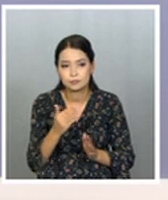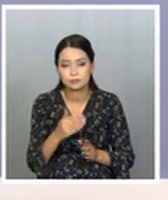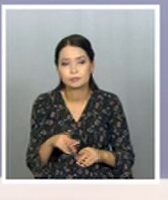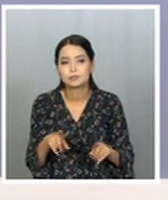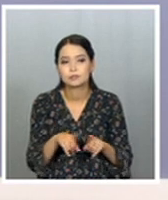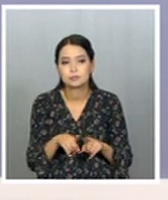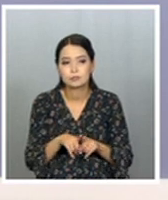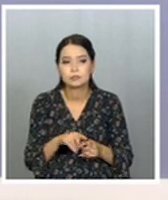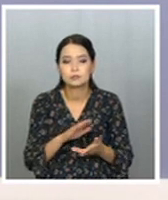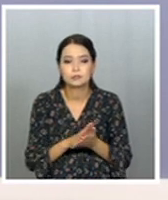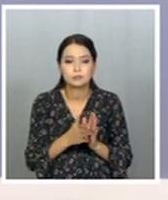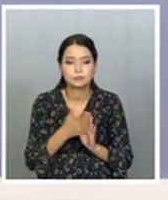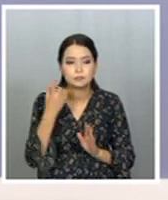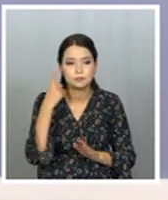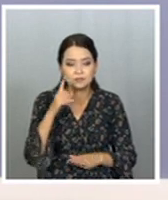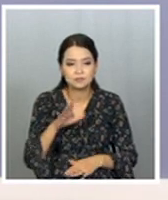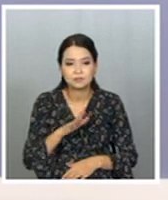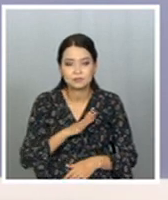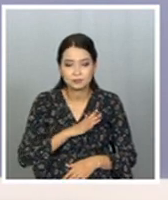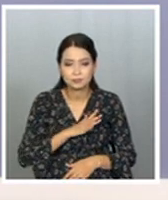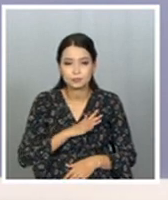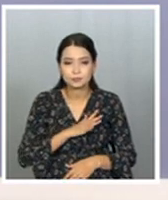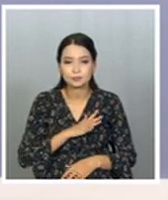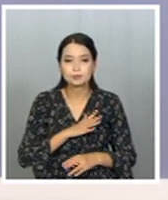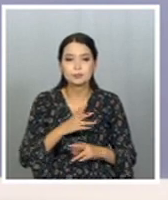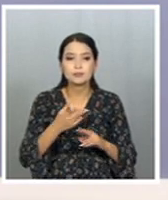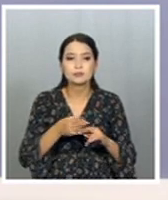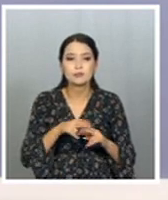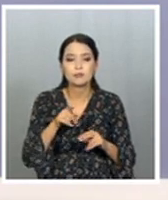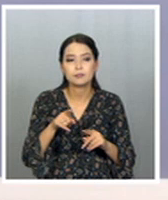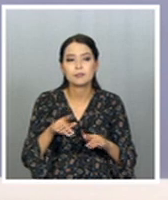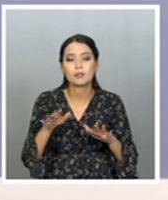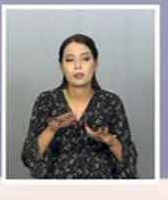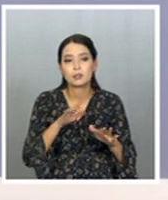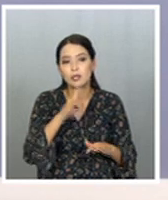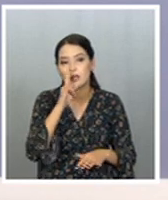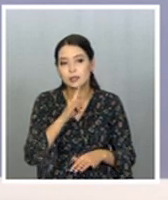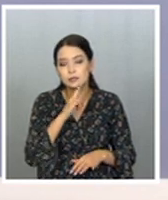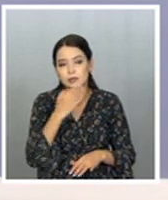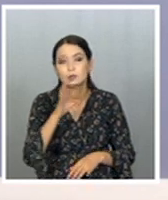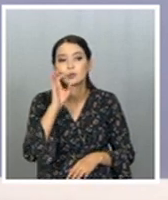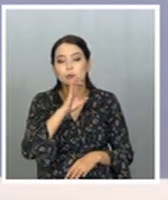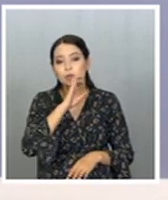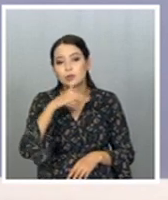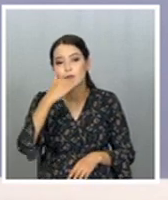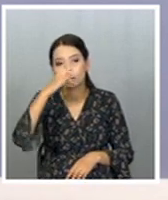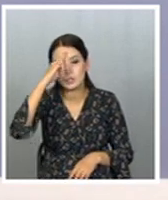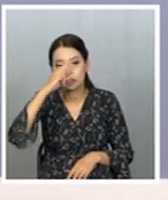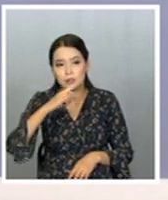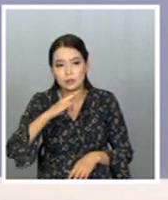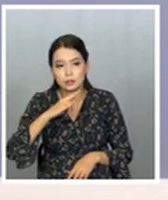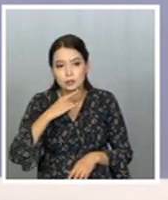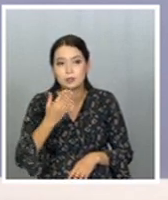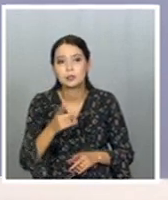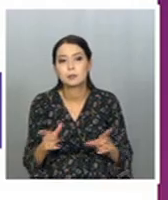кезіндегі негізгі идеялары болатын. Енді осы аймақтағы қазақтарменен солтүстік Қазақстандағы қазақтар